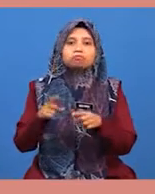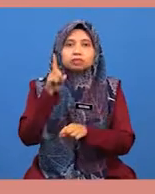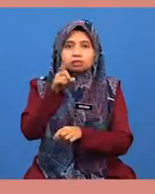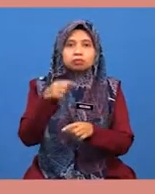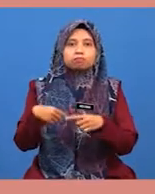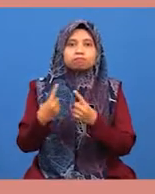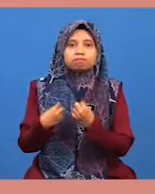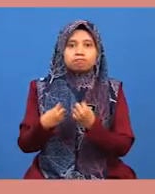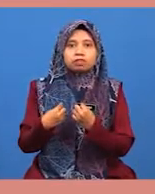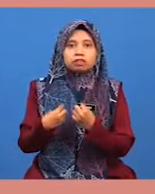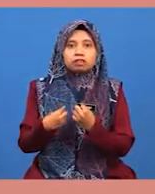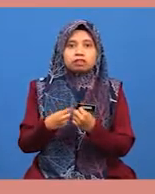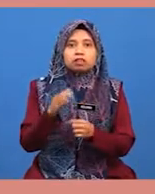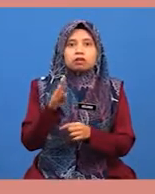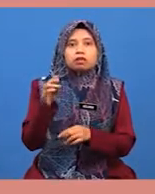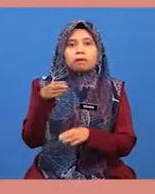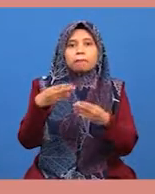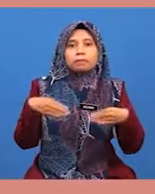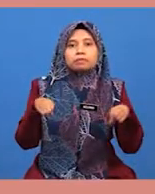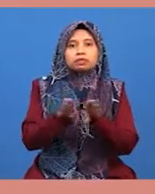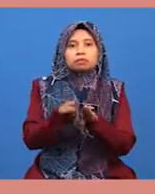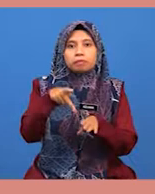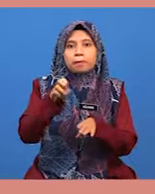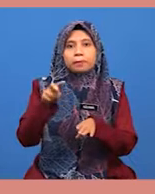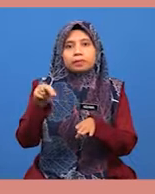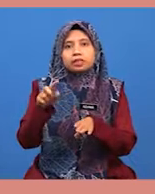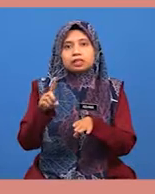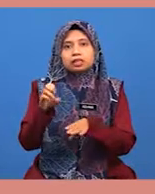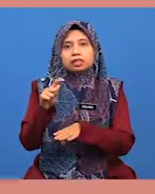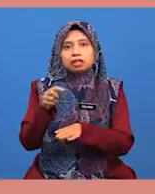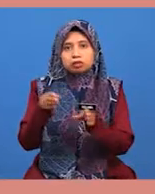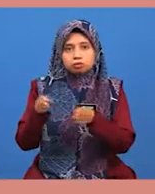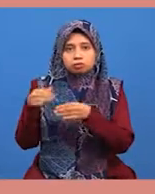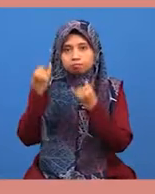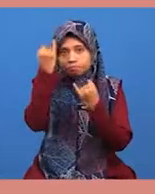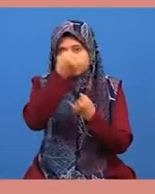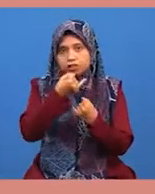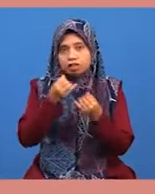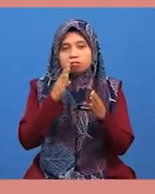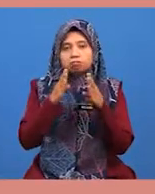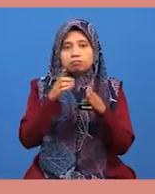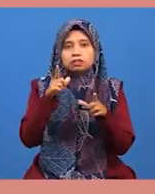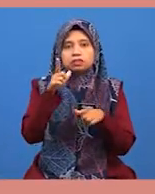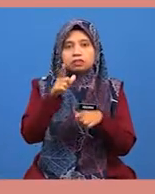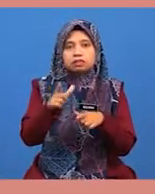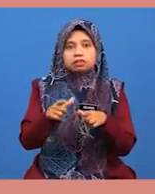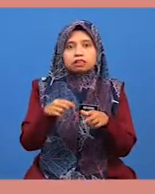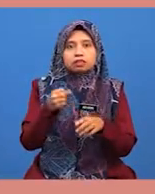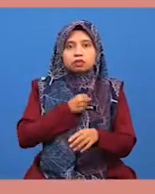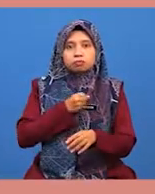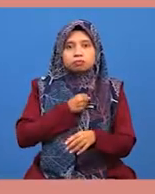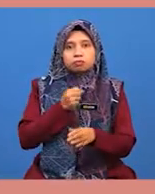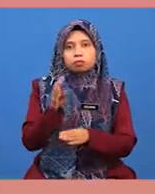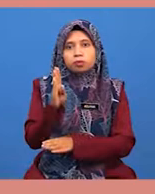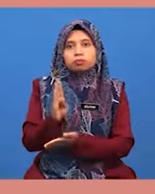bersama pendeta, tersusun indah bicara lisan. Sopan santun budaya kita